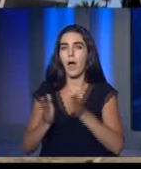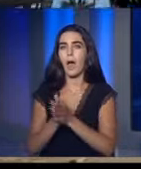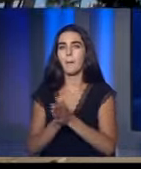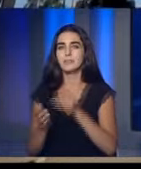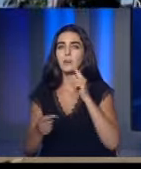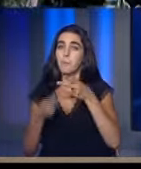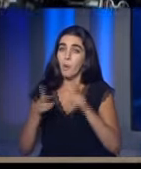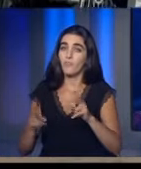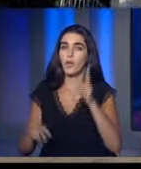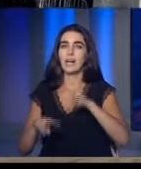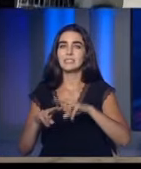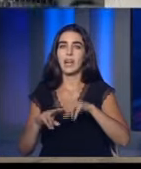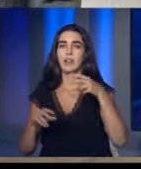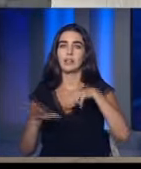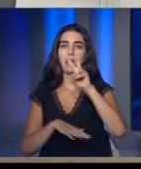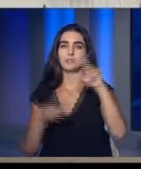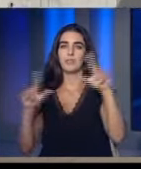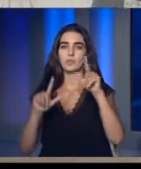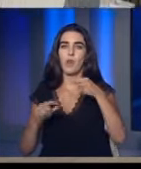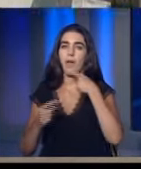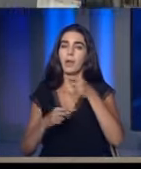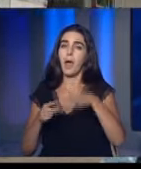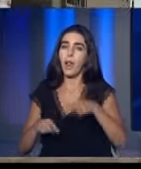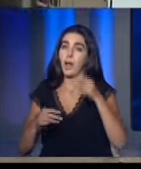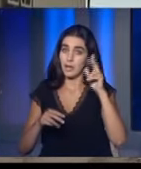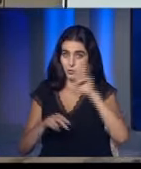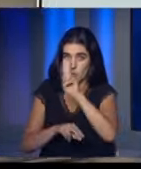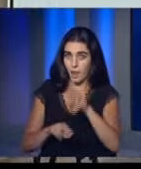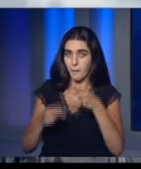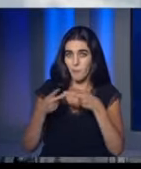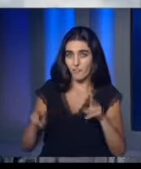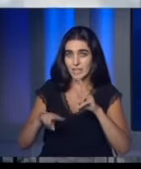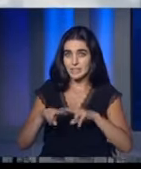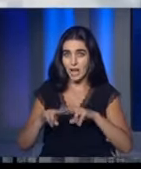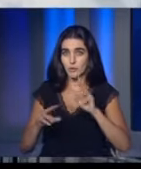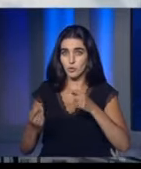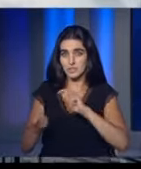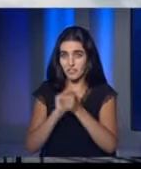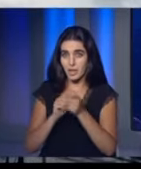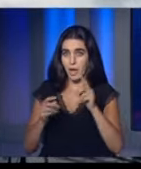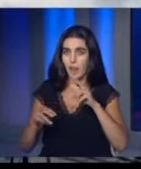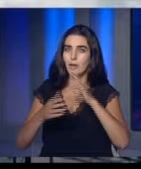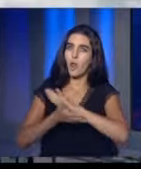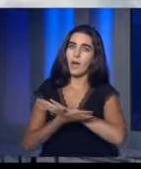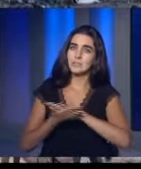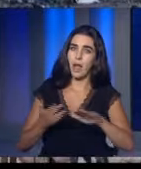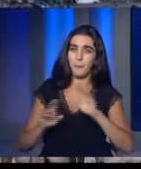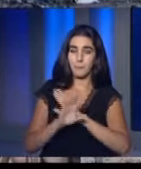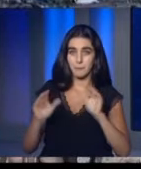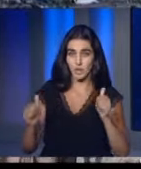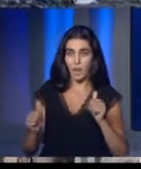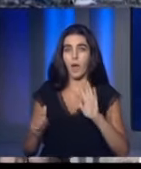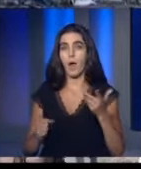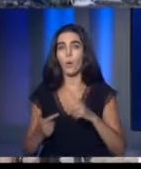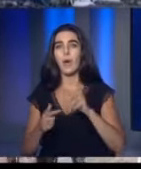لإبرام صفقة تبادل مع حركة حماس. لكن هل سيوافق نتنياهو على الصفقة وهو الواقع بين سندان